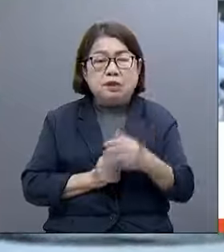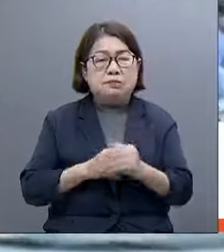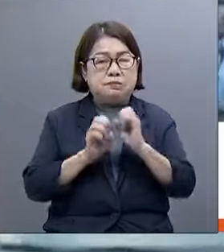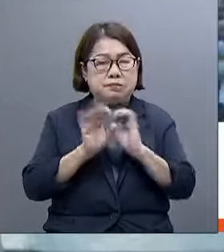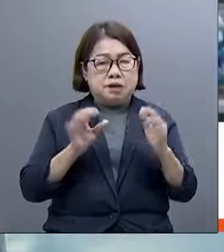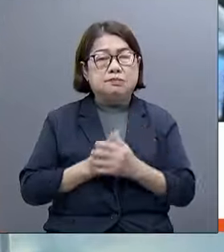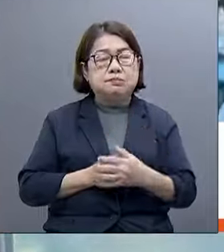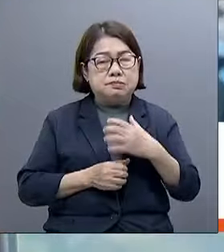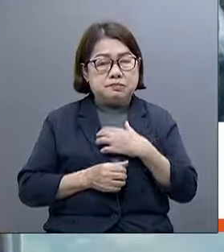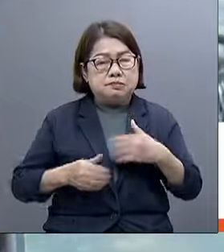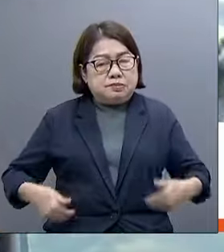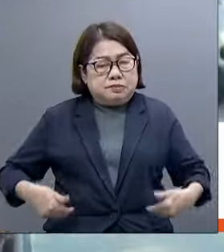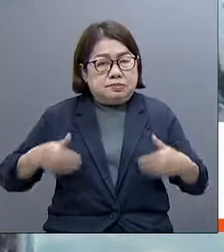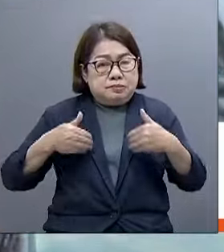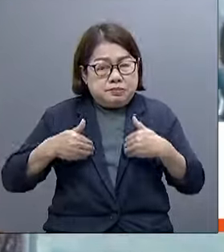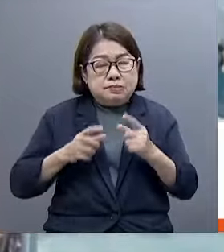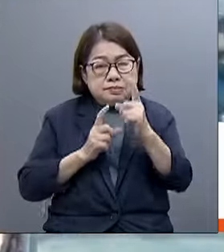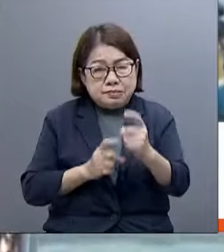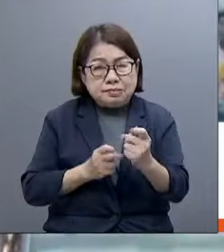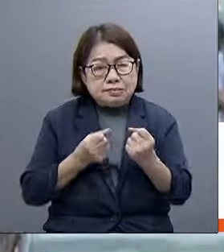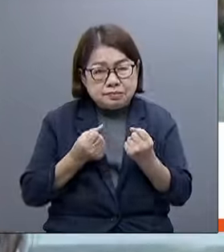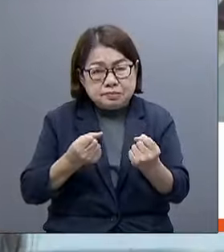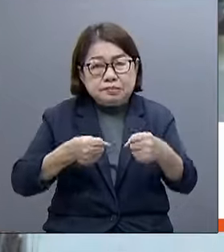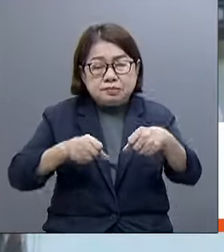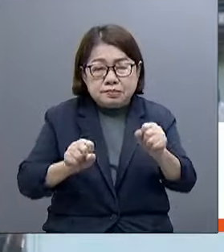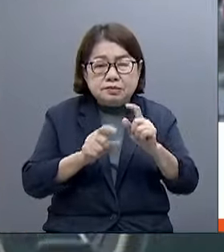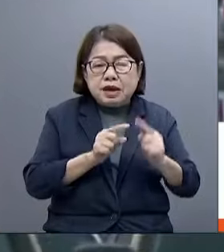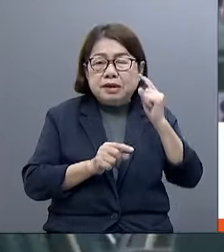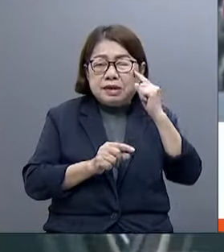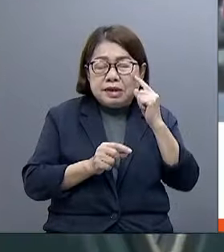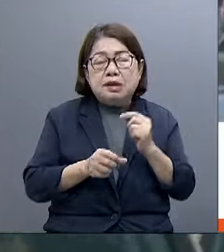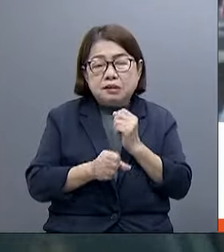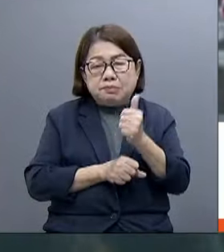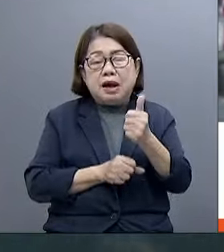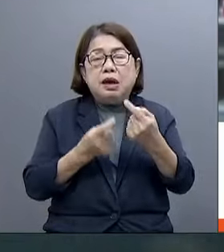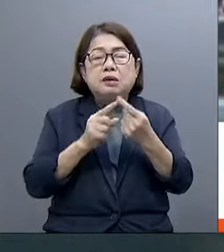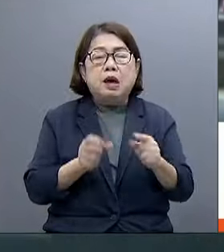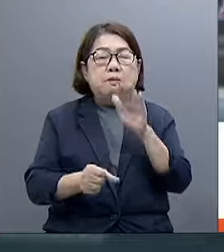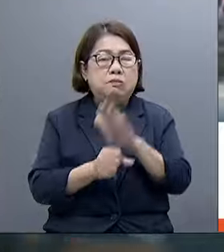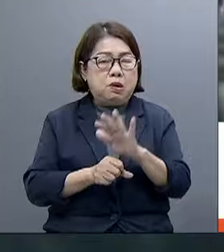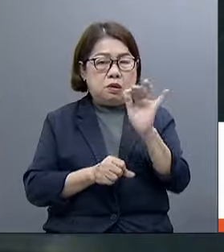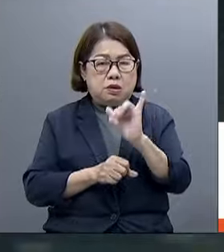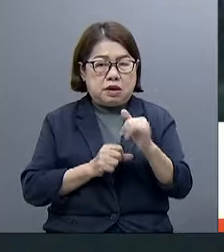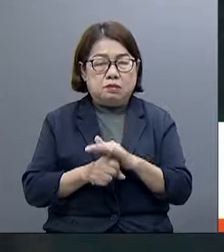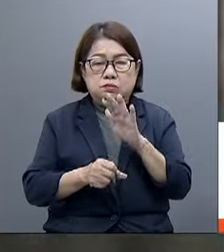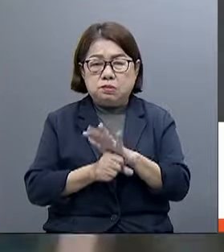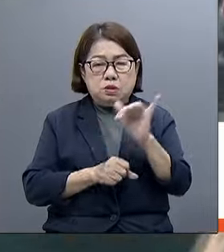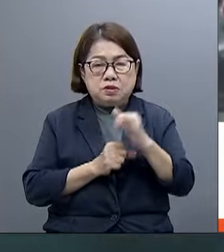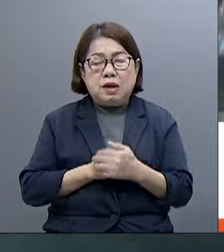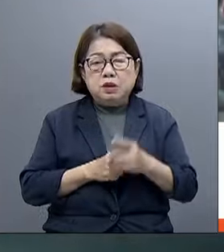ระดับความปลอดภัยบนท้องถนนที่ได้ผลอยู่บ้างนะคะแต่ก็ยังไม่เพียงพอในการไปให้ถึงเป้าหมาย